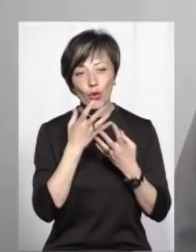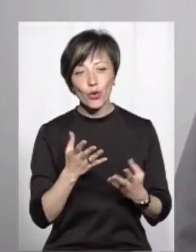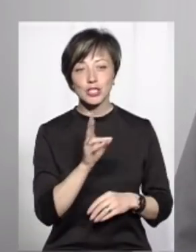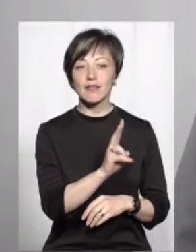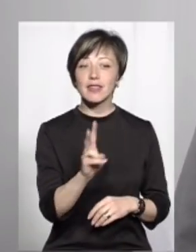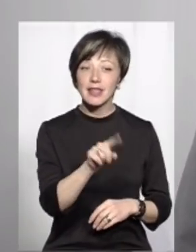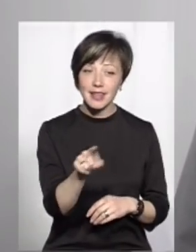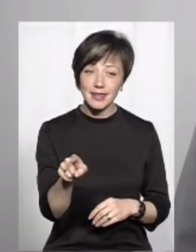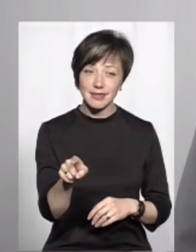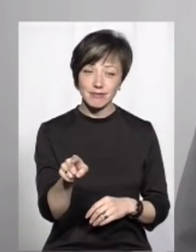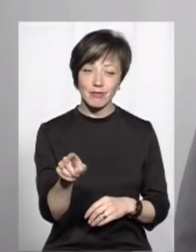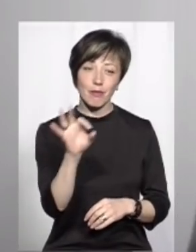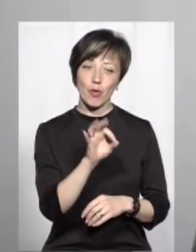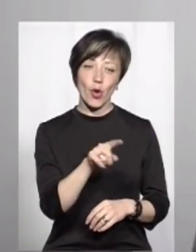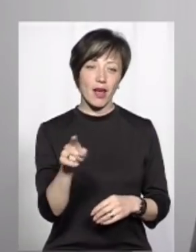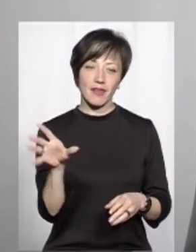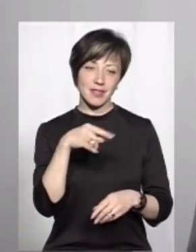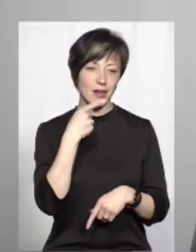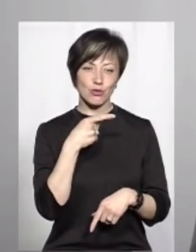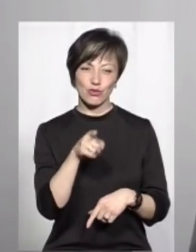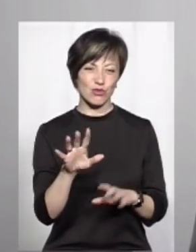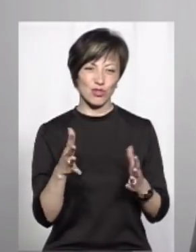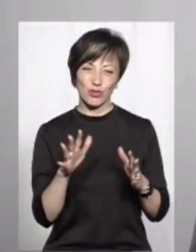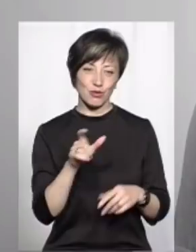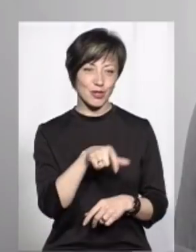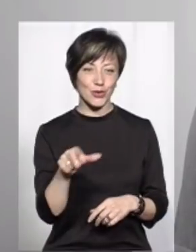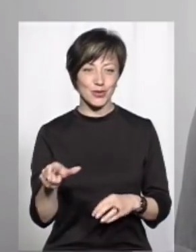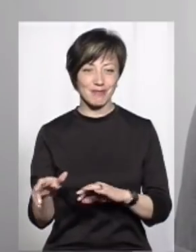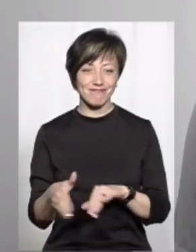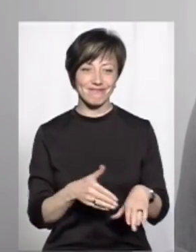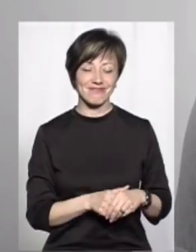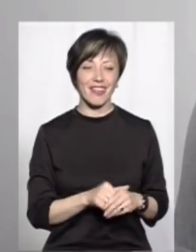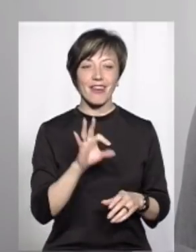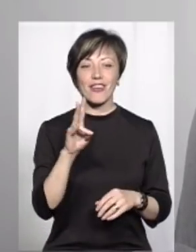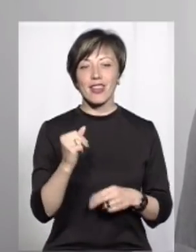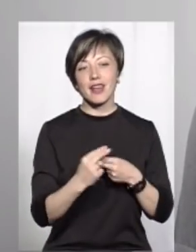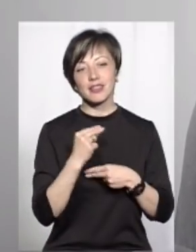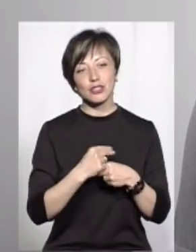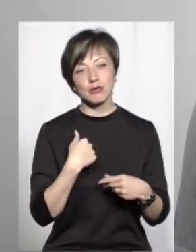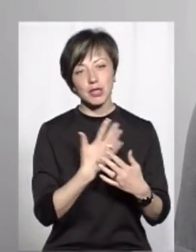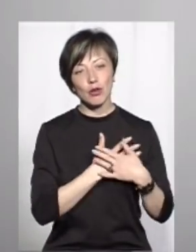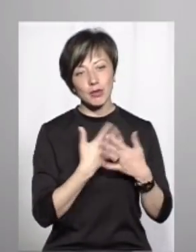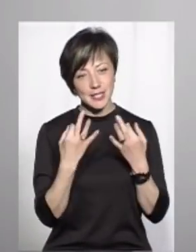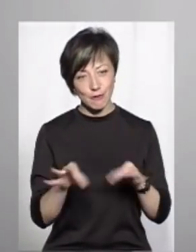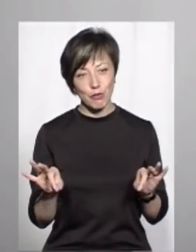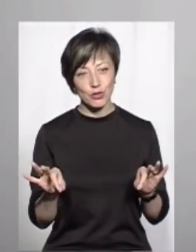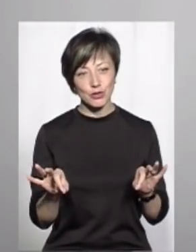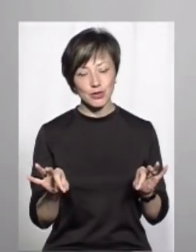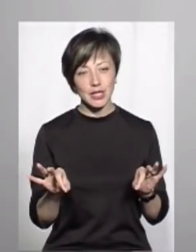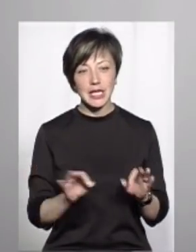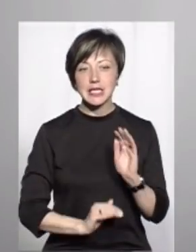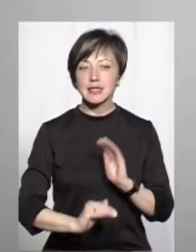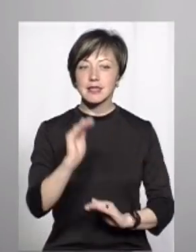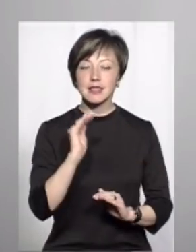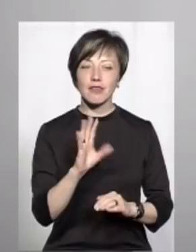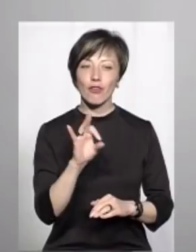тих, про яких всі кажуть, що то недобрі люди. Вона навчила мене любити свободу. З самого